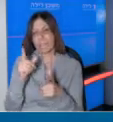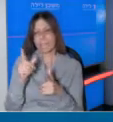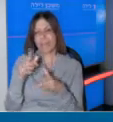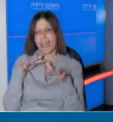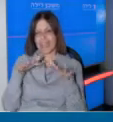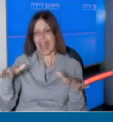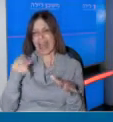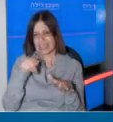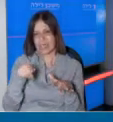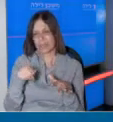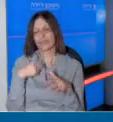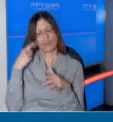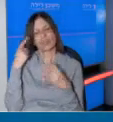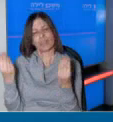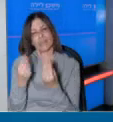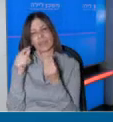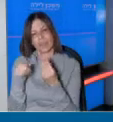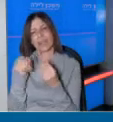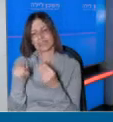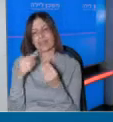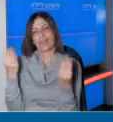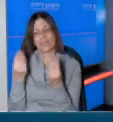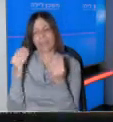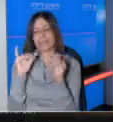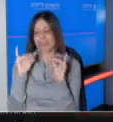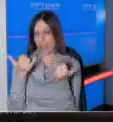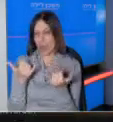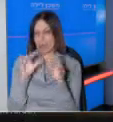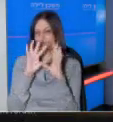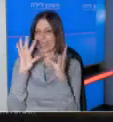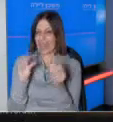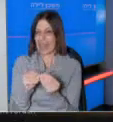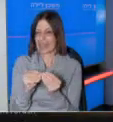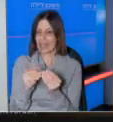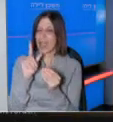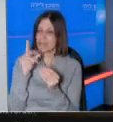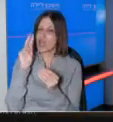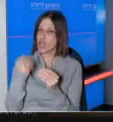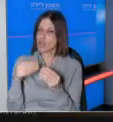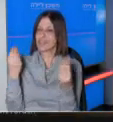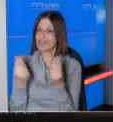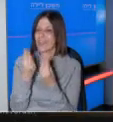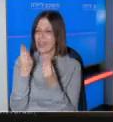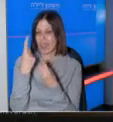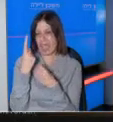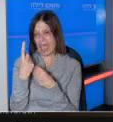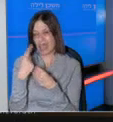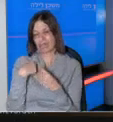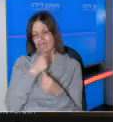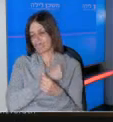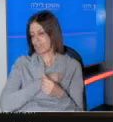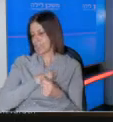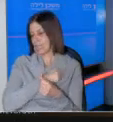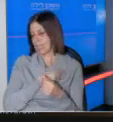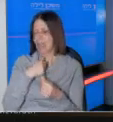אני חושב שהדברים האלה הם באמת דברים נכונים באופן כללי, אבל יש דבר אחד שלצערי